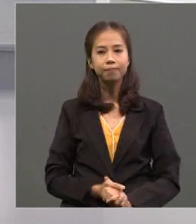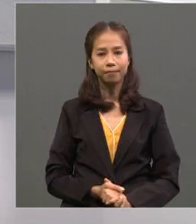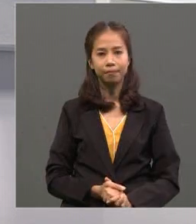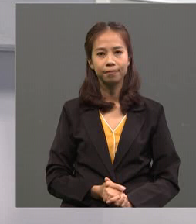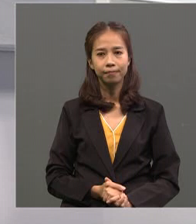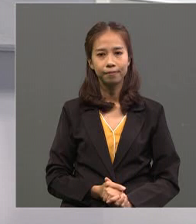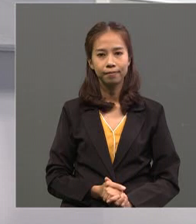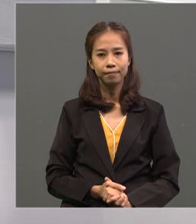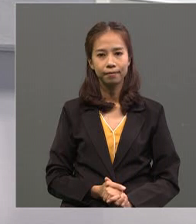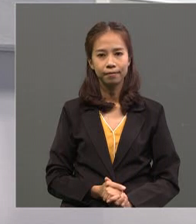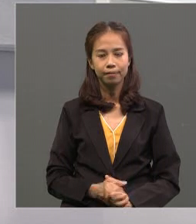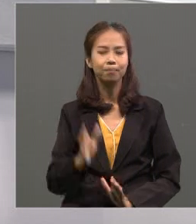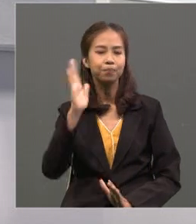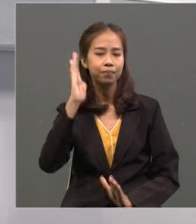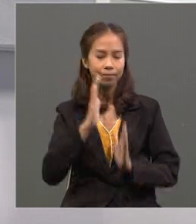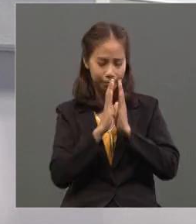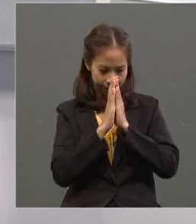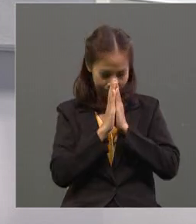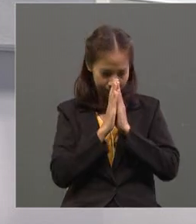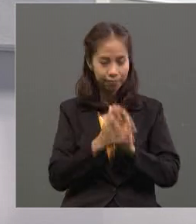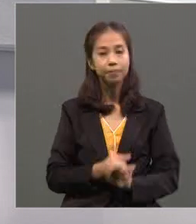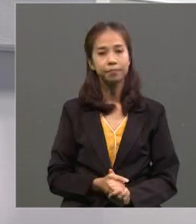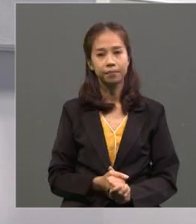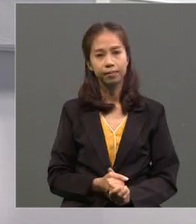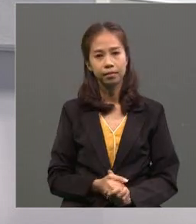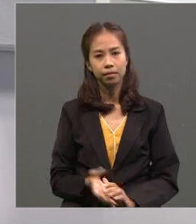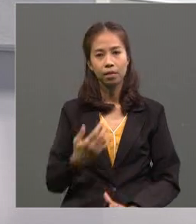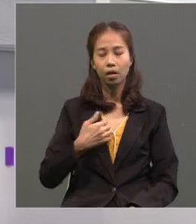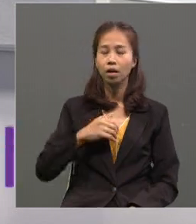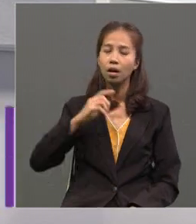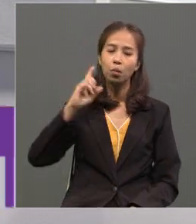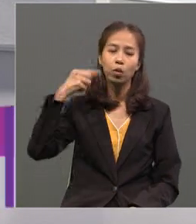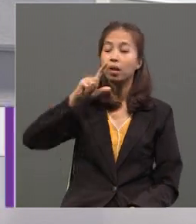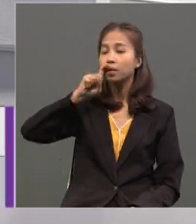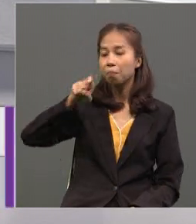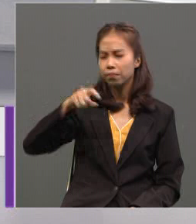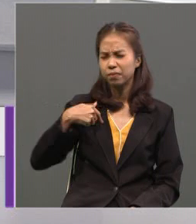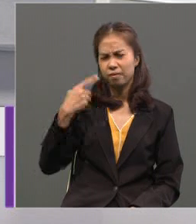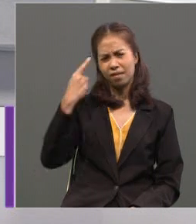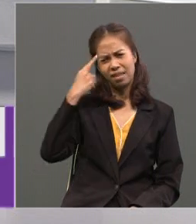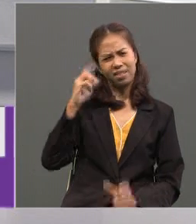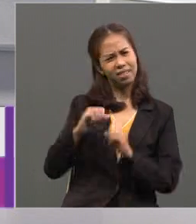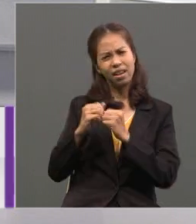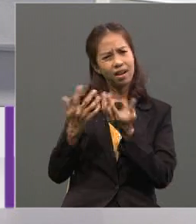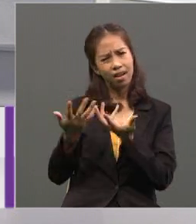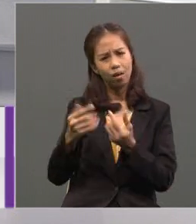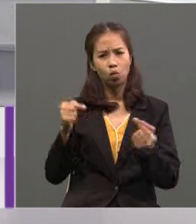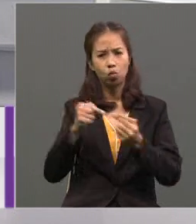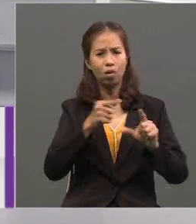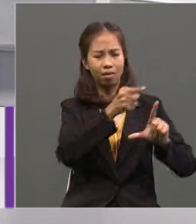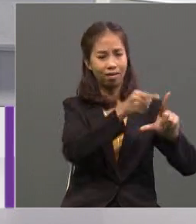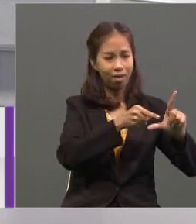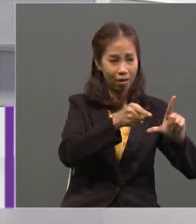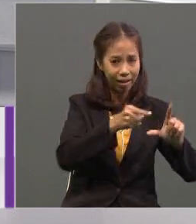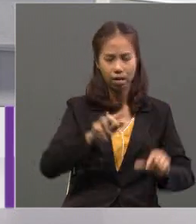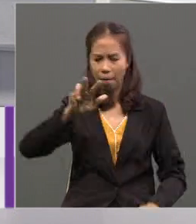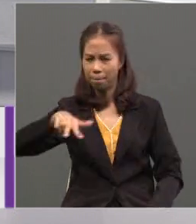้าาจาร์คามองประกฐการที่เกิดขึ้นอย่ไรระหว่างเก้าไmans และเพื่อไยที่